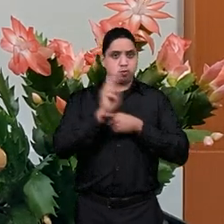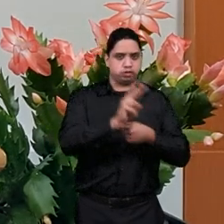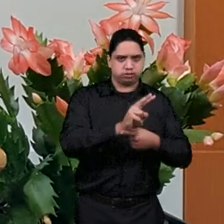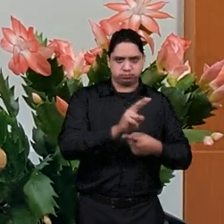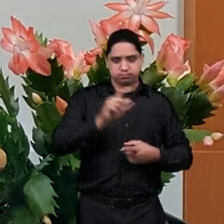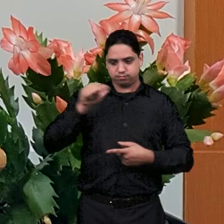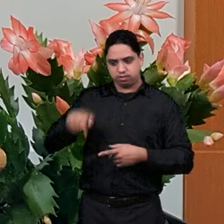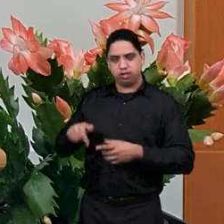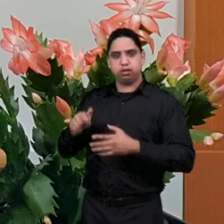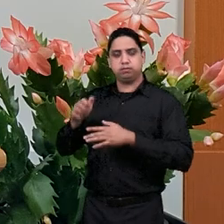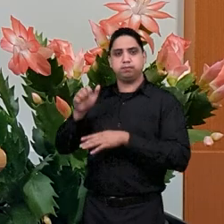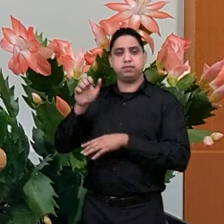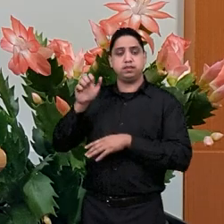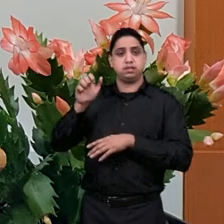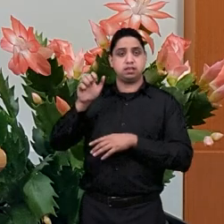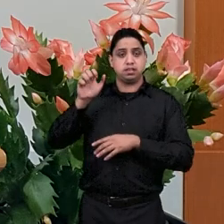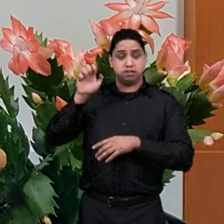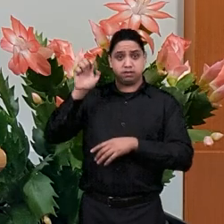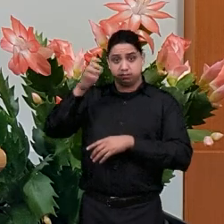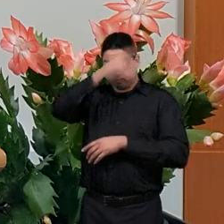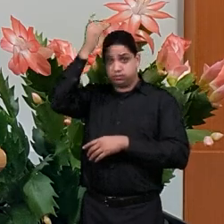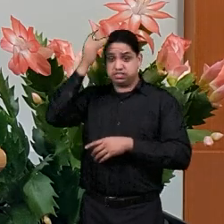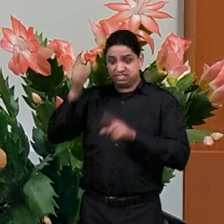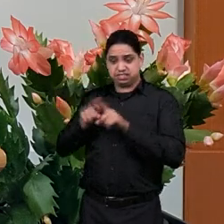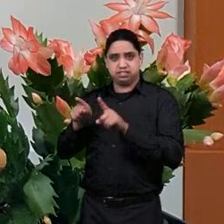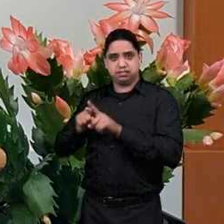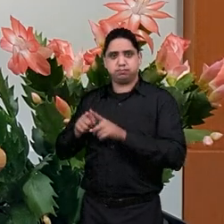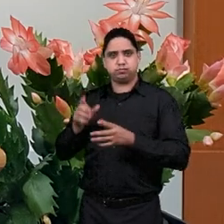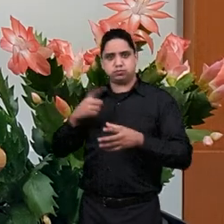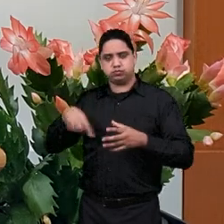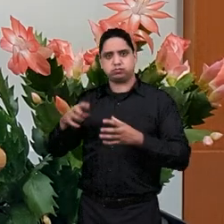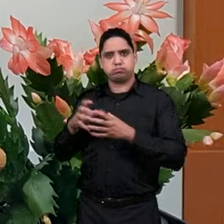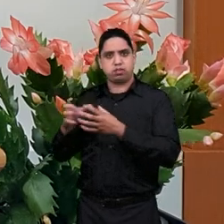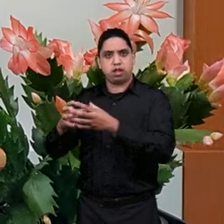de faire des annales de toutes ces collaborations